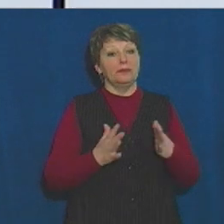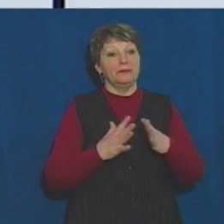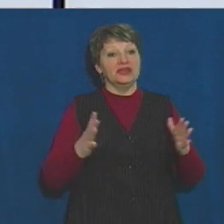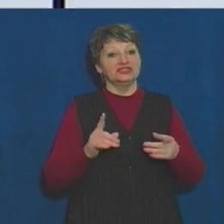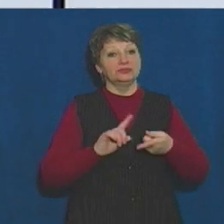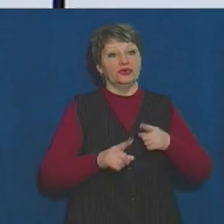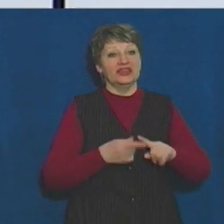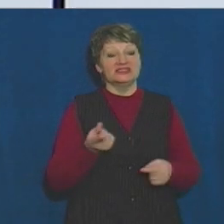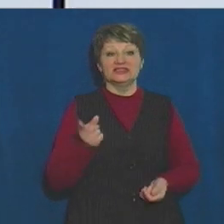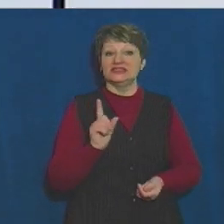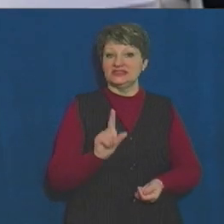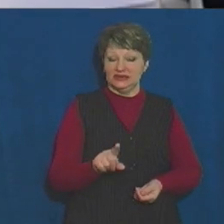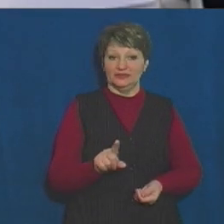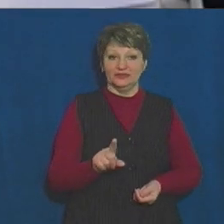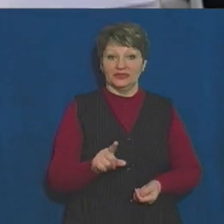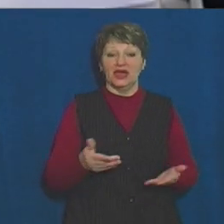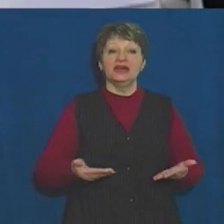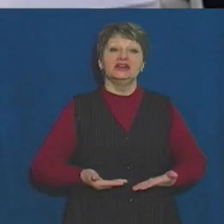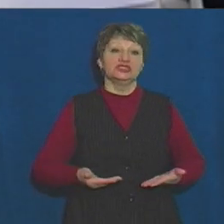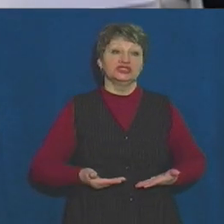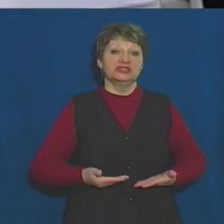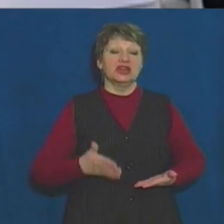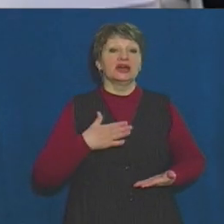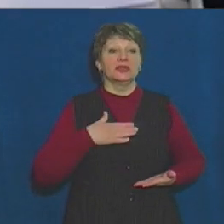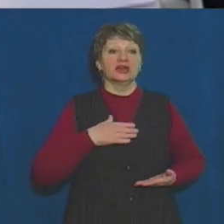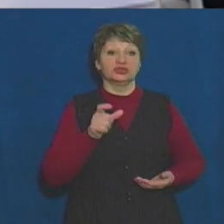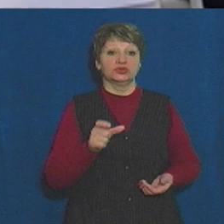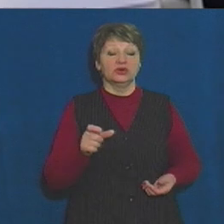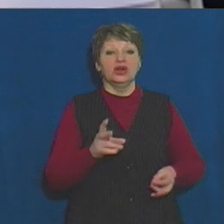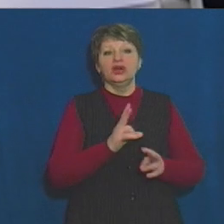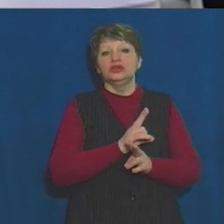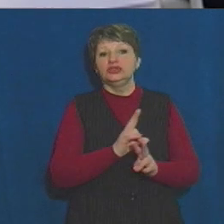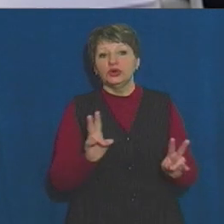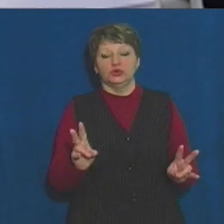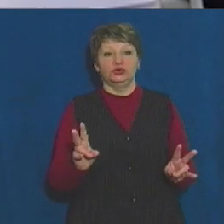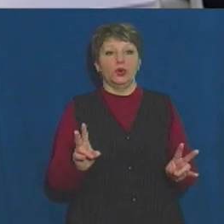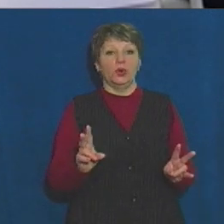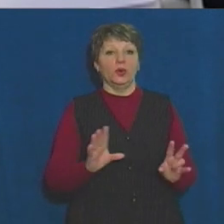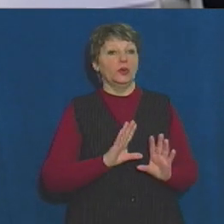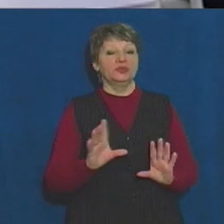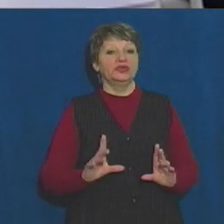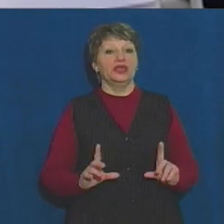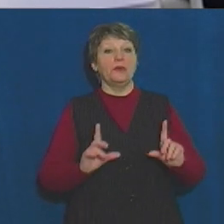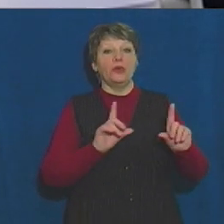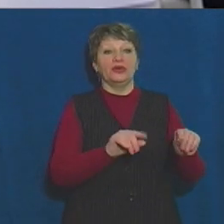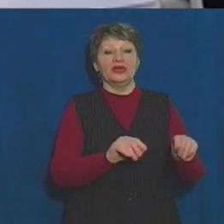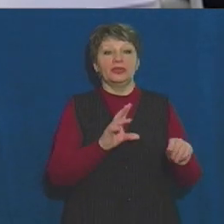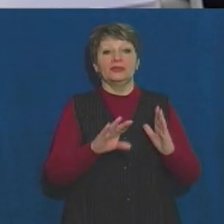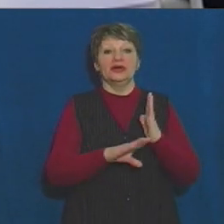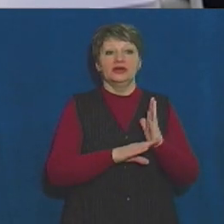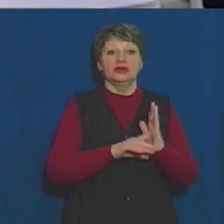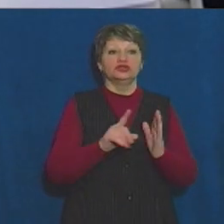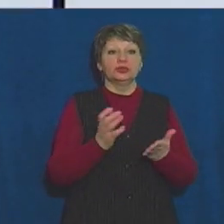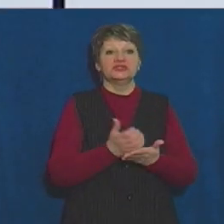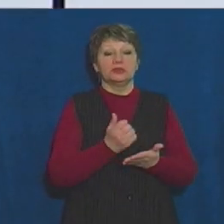тим життям наших громадян. Тобто ніхто там не їде по ту деревину, щоб десь там заробити